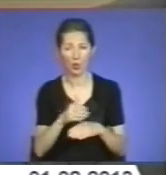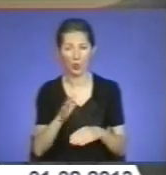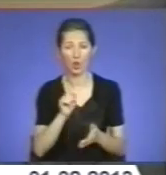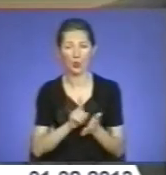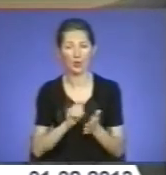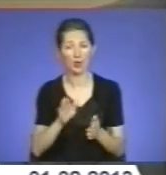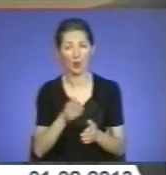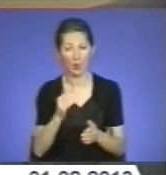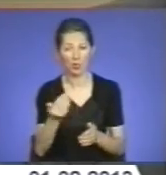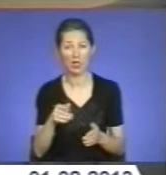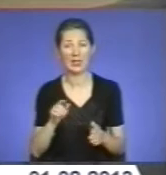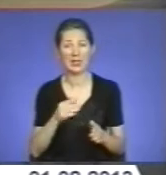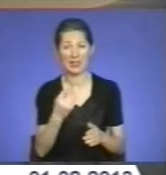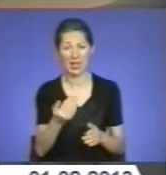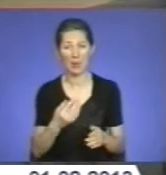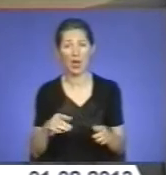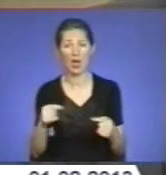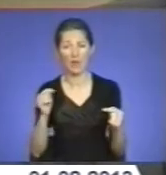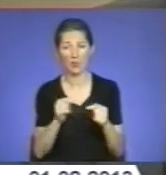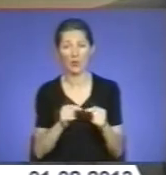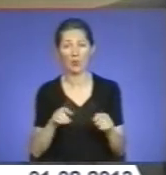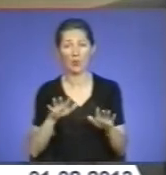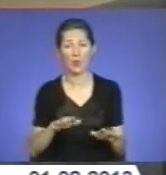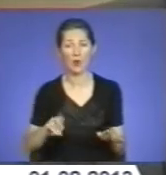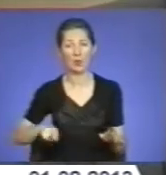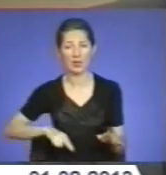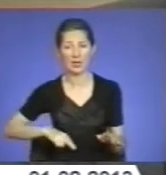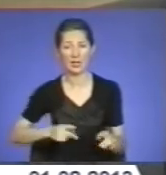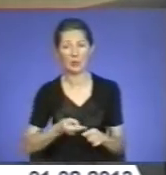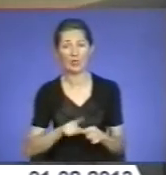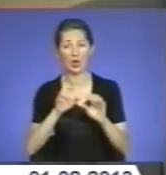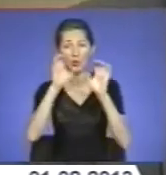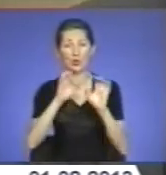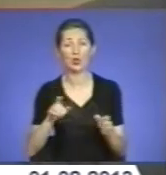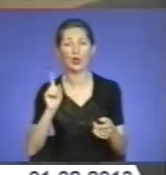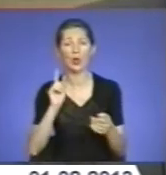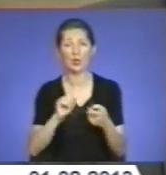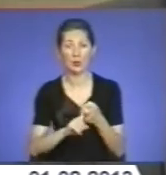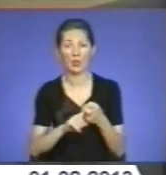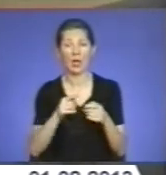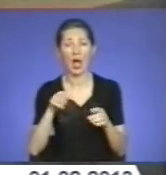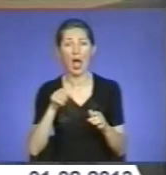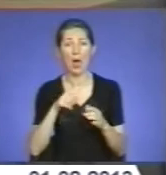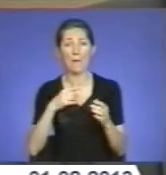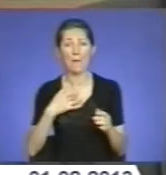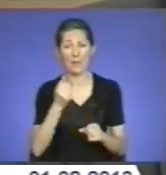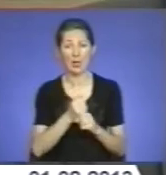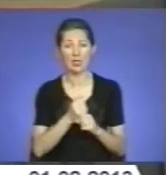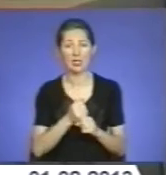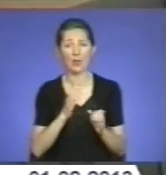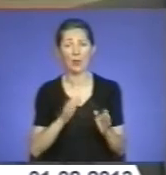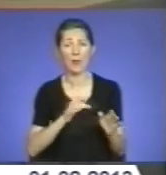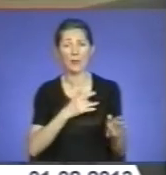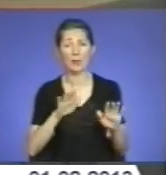відповідними місцевим адміністраціям. Це конституційно закріпити принцип повсюдності місцевого самоврядування, який